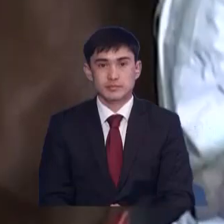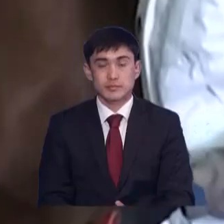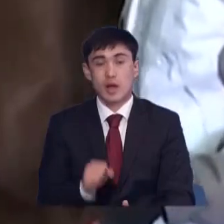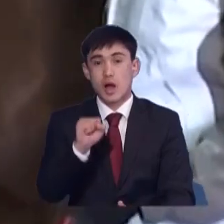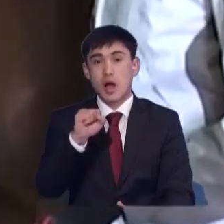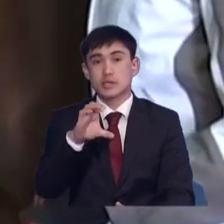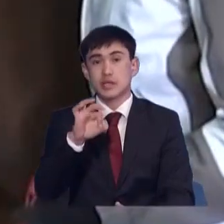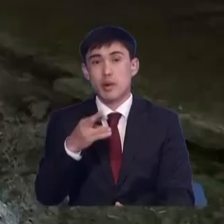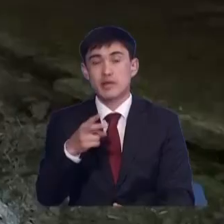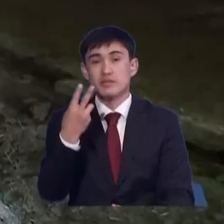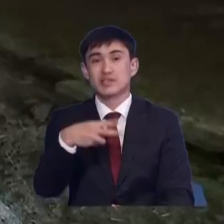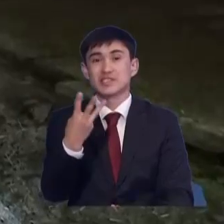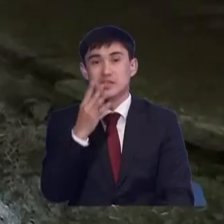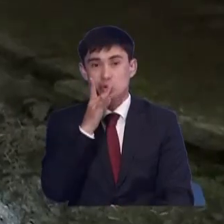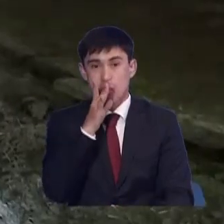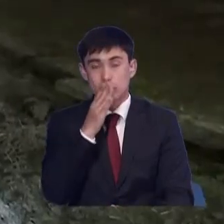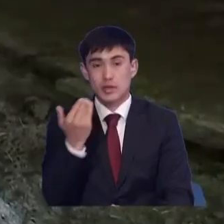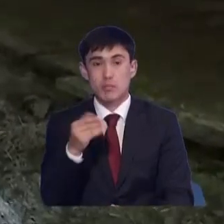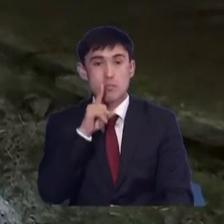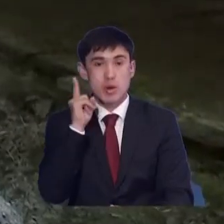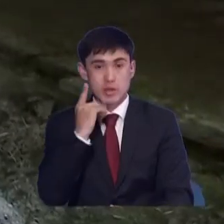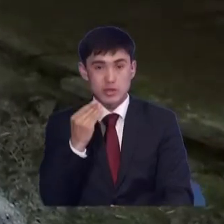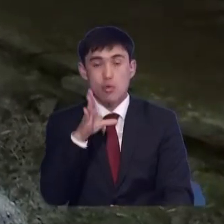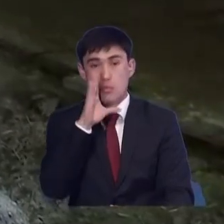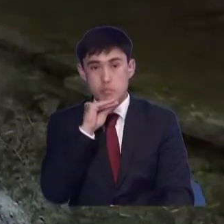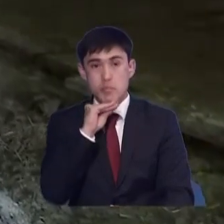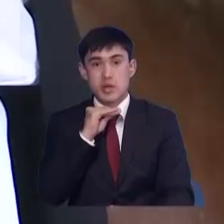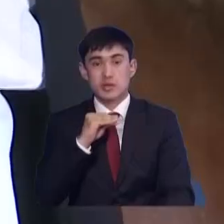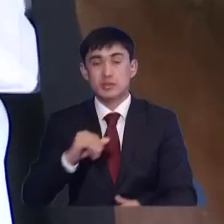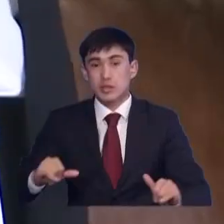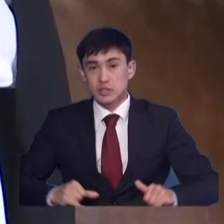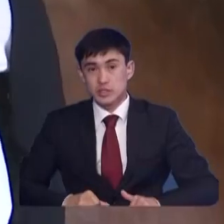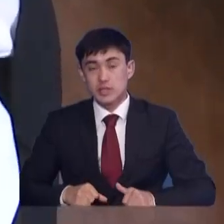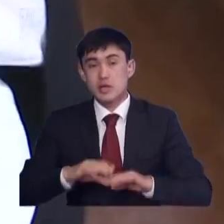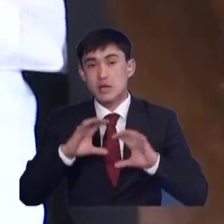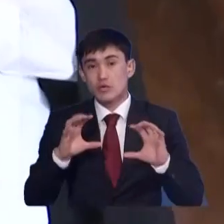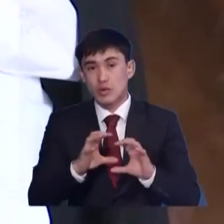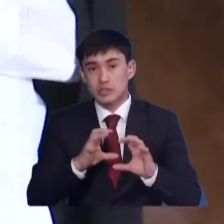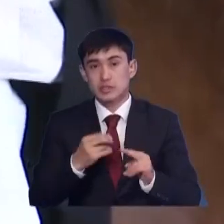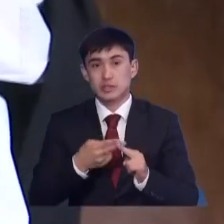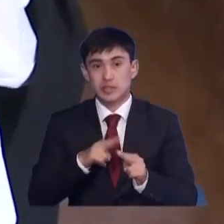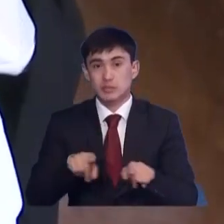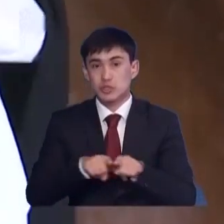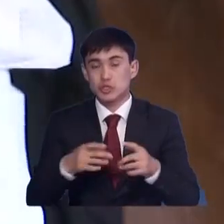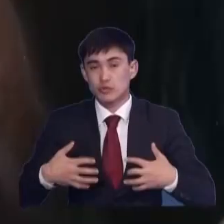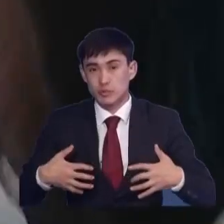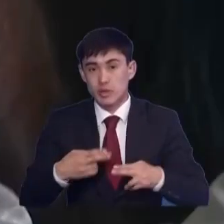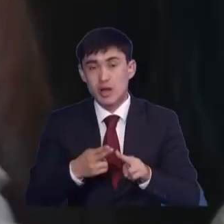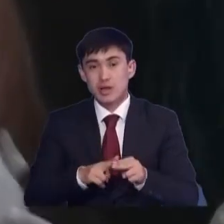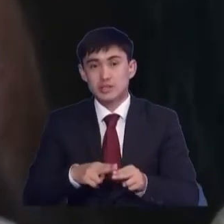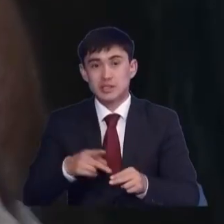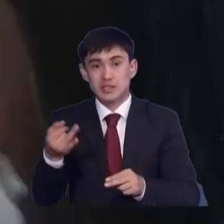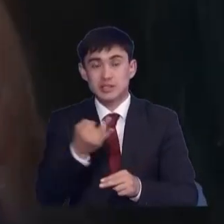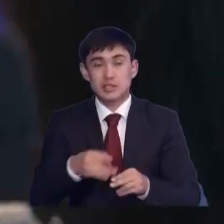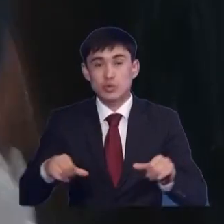Асимай Куанышқызы всего 23 года. Несмотря на молодость, она умело обращается с лошадьми и ладит даже с необъезженными животными. Как оказалось,